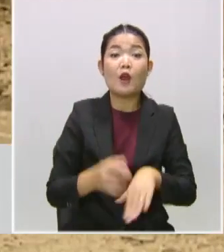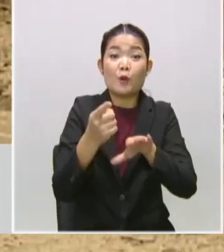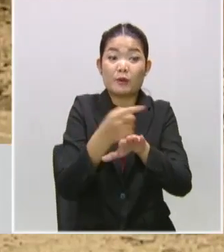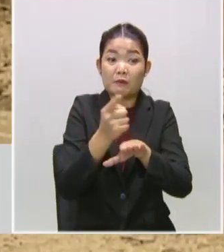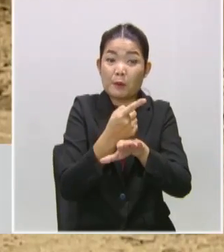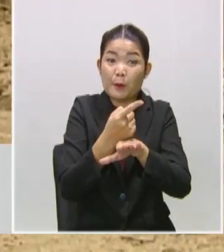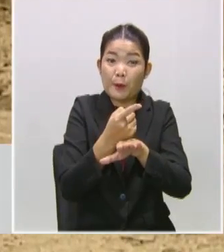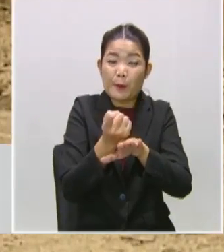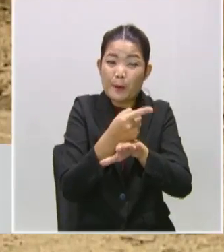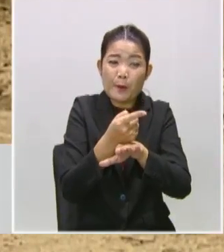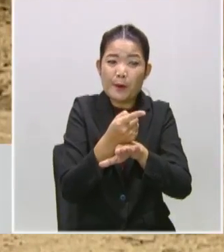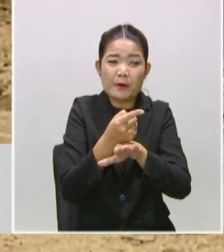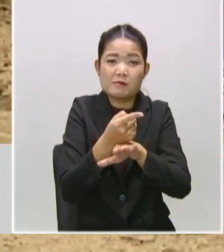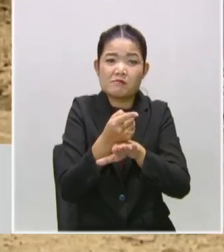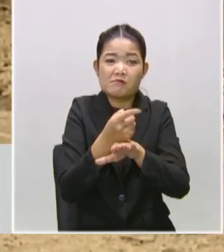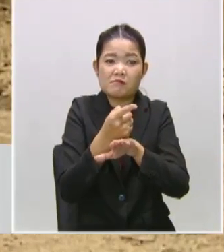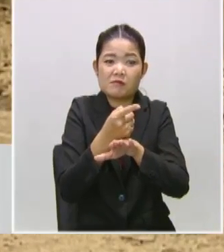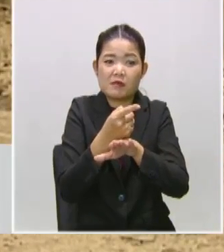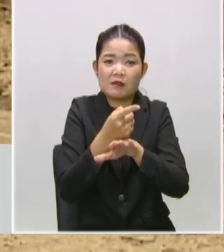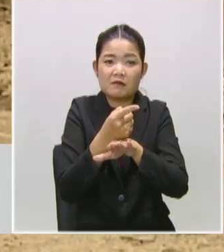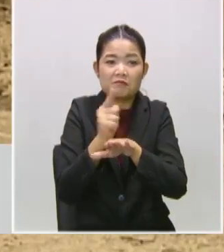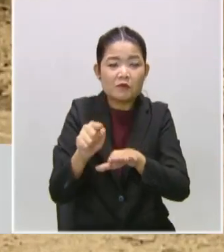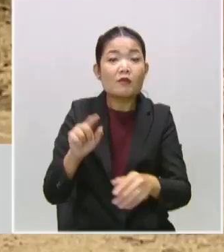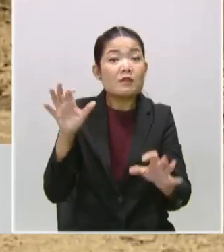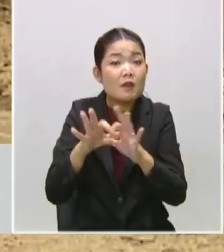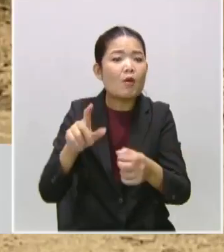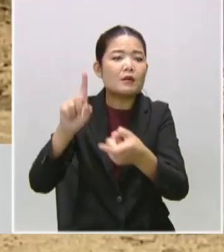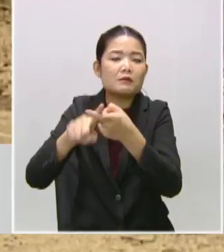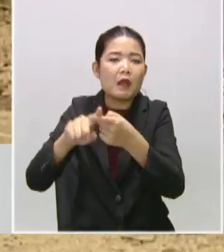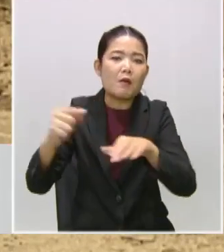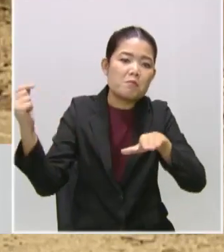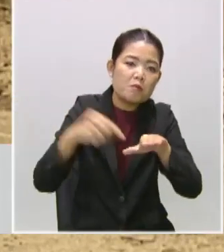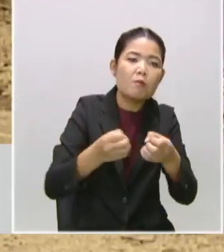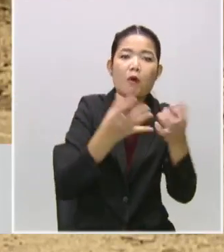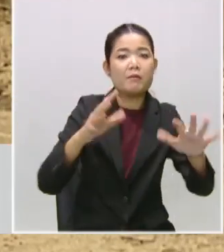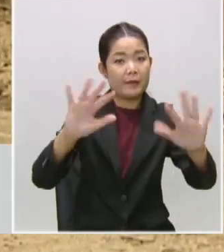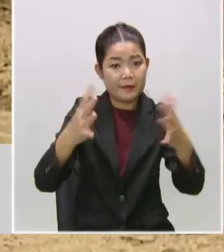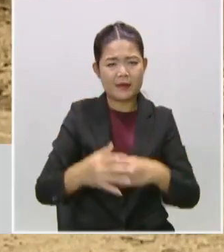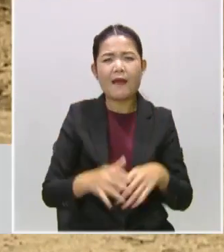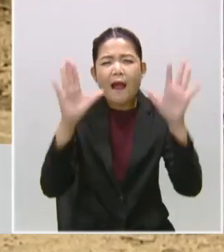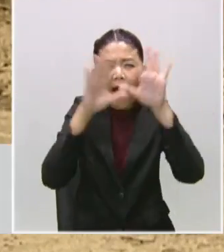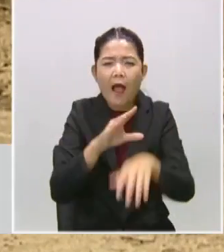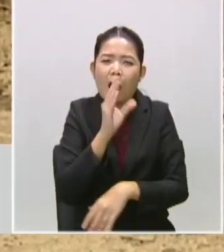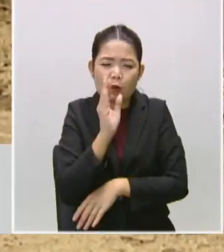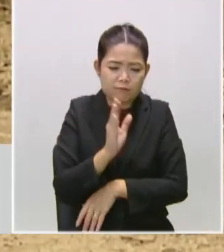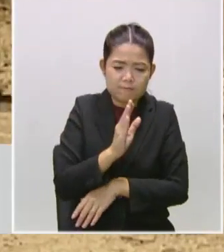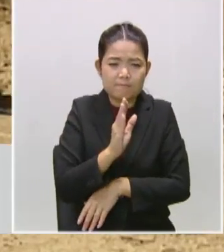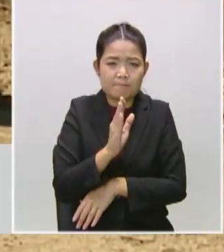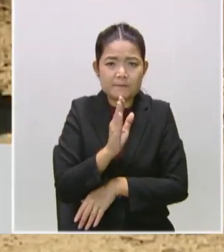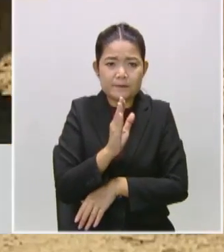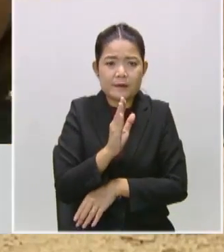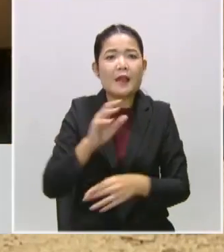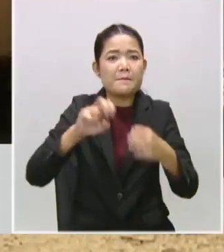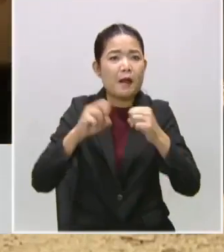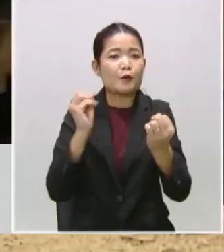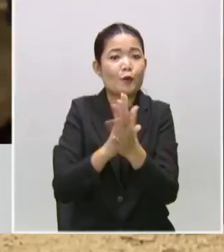านี้ไม่มีภัยคุกคามในด้านการโจมตีต่อรัสเซียซึ่งนักวิเคราะห์มองว่าน่าจะเป็นการพูดเลี่ยงไม่ให้เกิดปัญหาขัดแย้งโดยตรงกับรัส